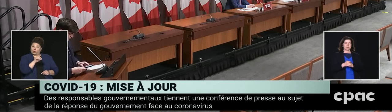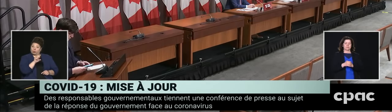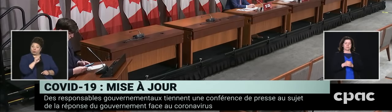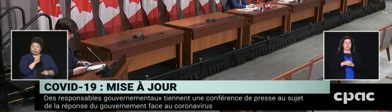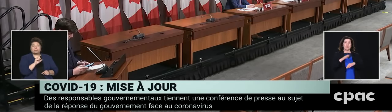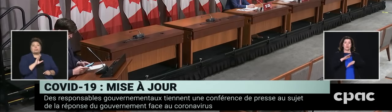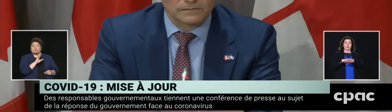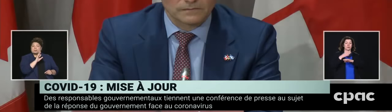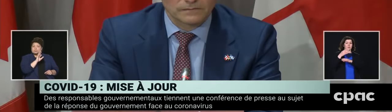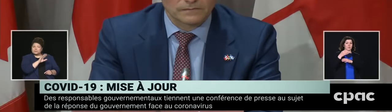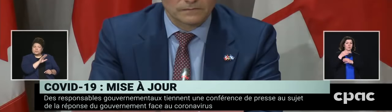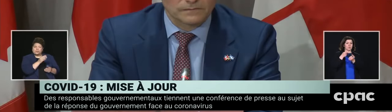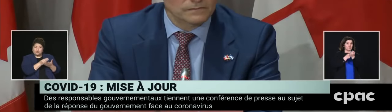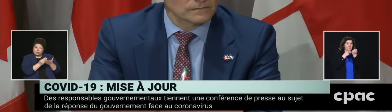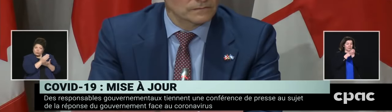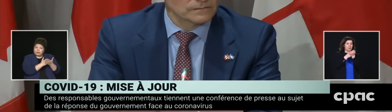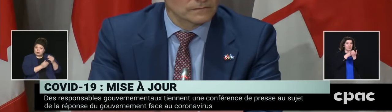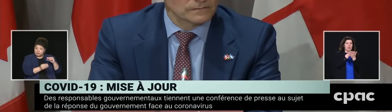Caltrow,